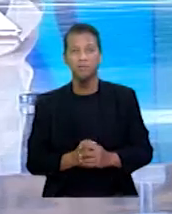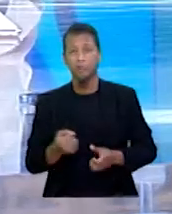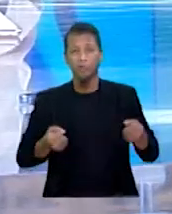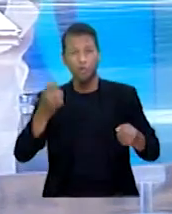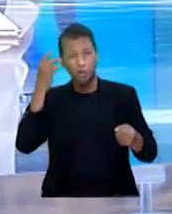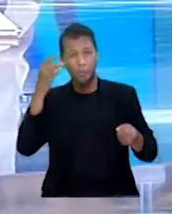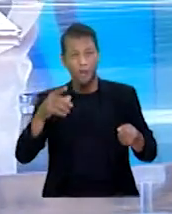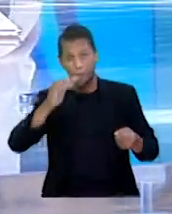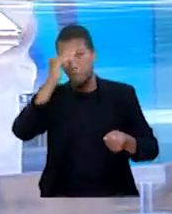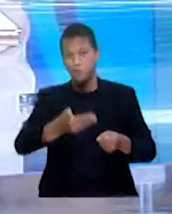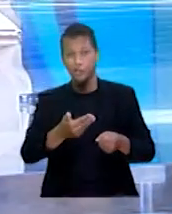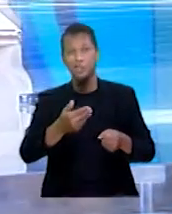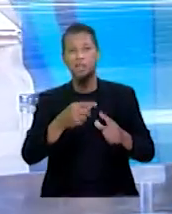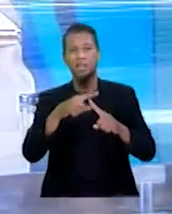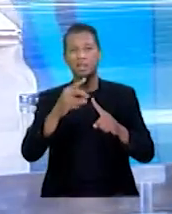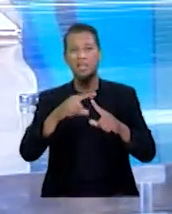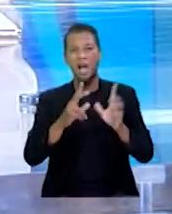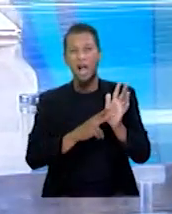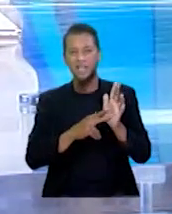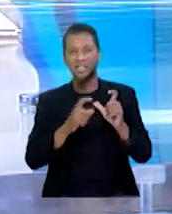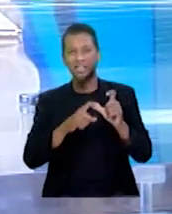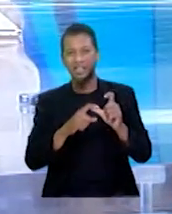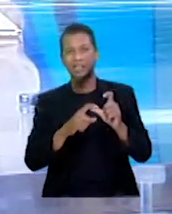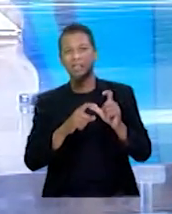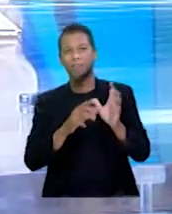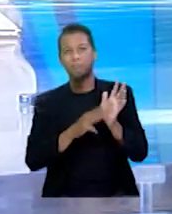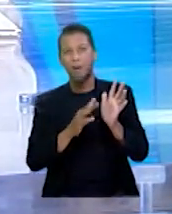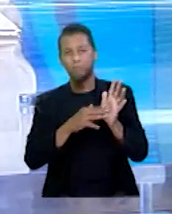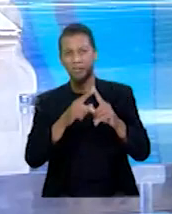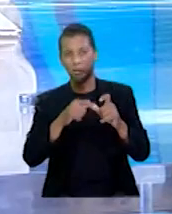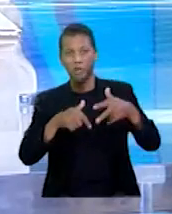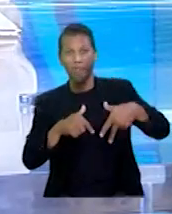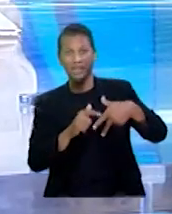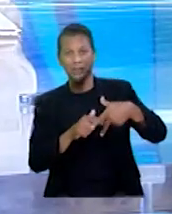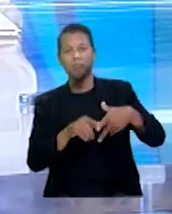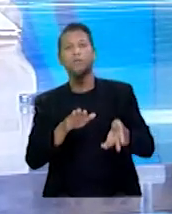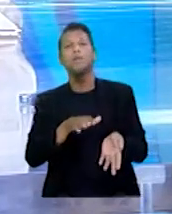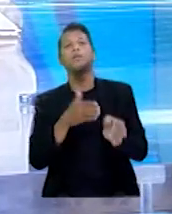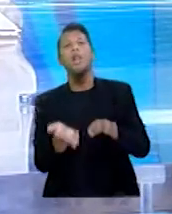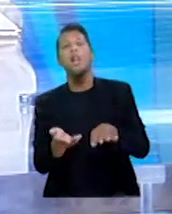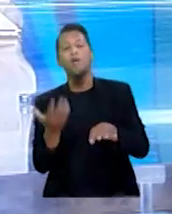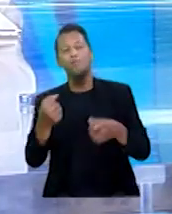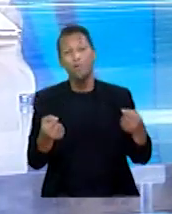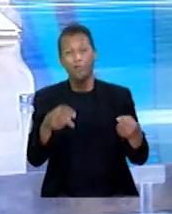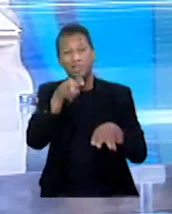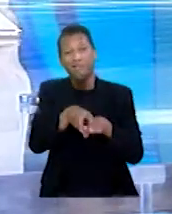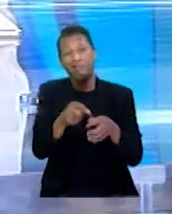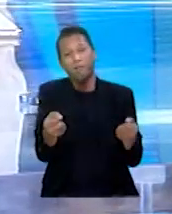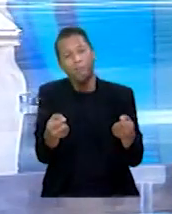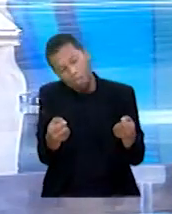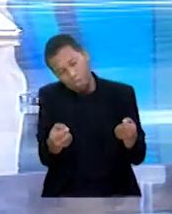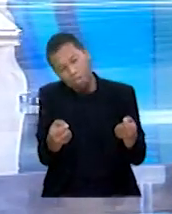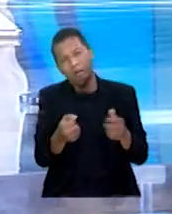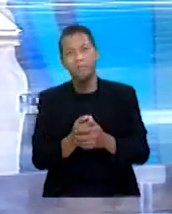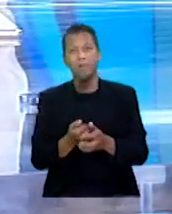Pemirsa, diduga sakit seorang sopir bus Trans Maminasata di Takalar, Sulawesi Selatan meninggal dunia saat mengemudi.